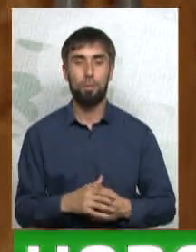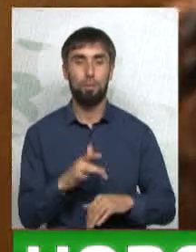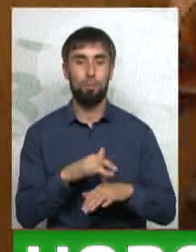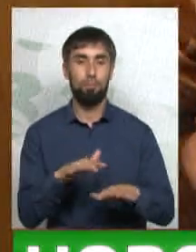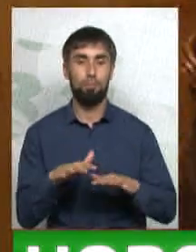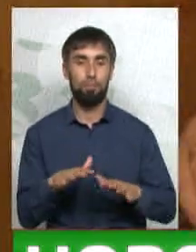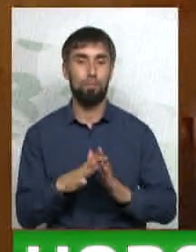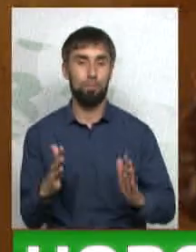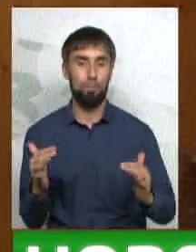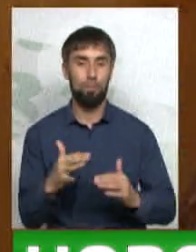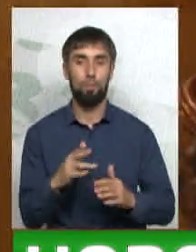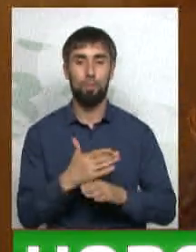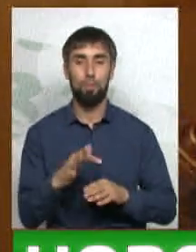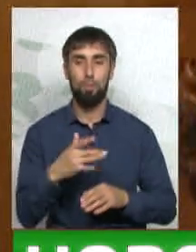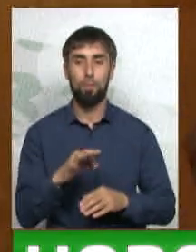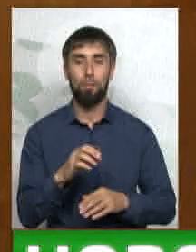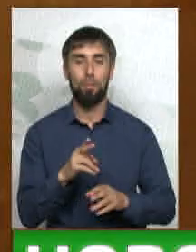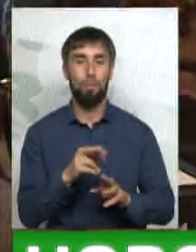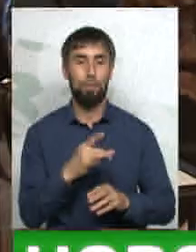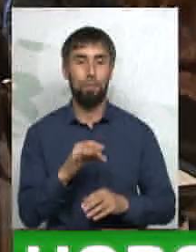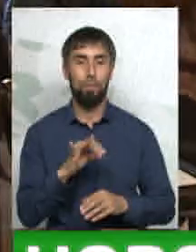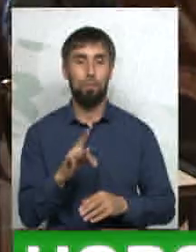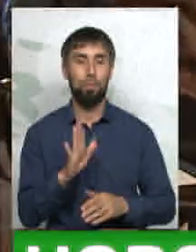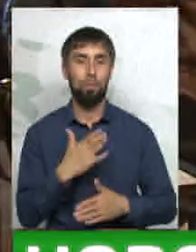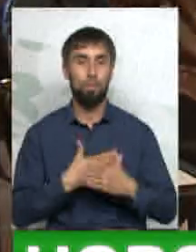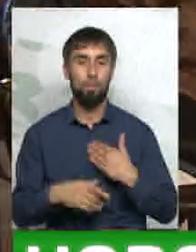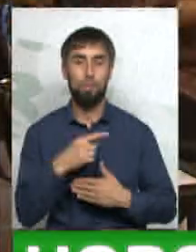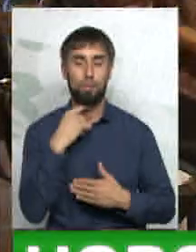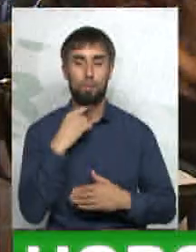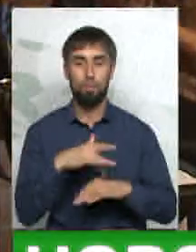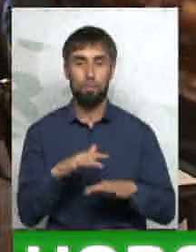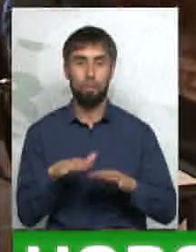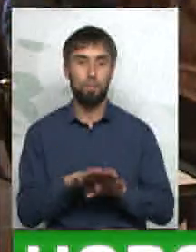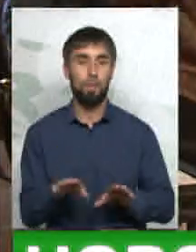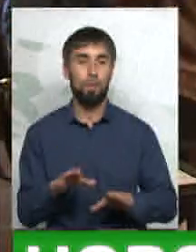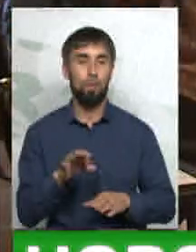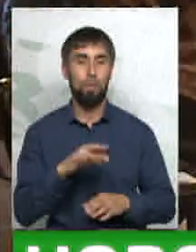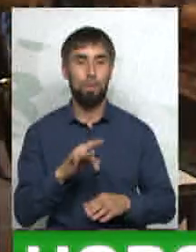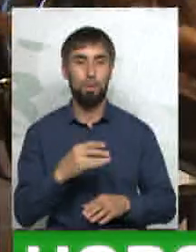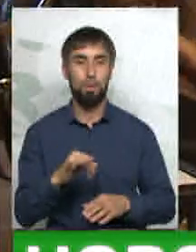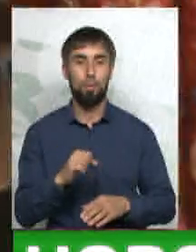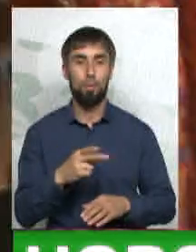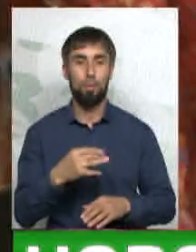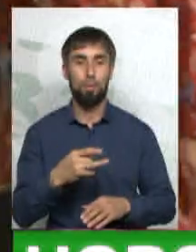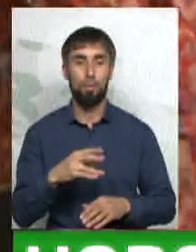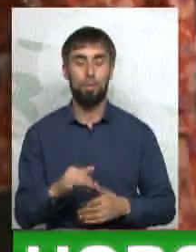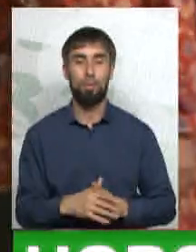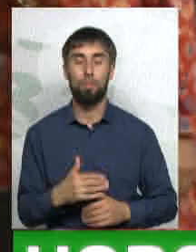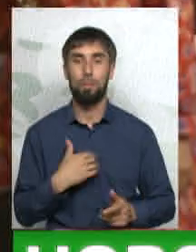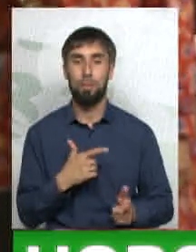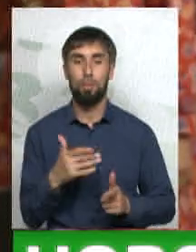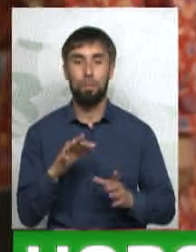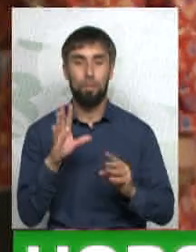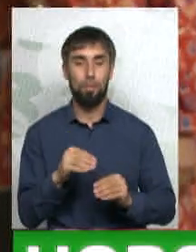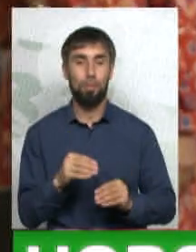публику. Кроме того, камерный оркестр обещает порадовать ингушскую публику также и оперными партиями. Мы готовы ко всему